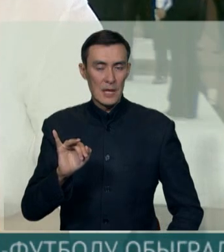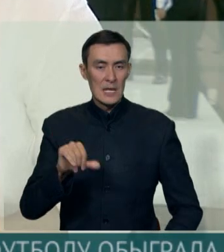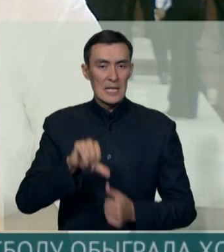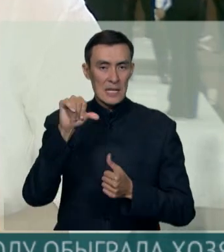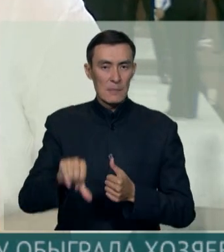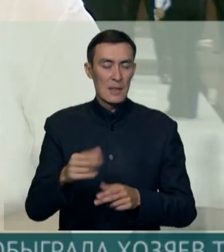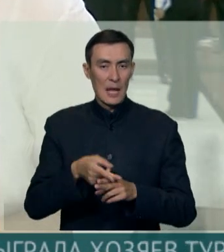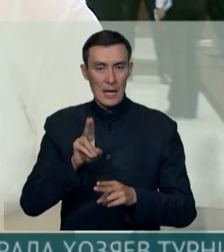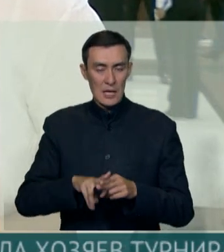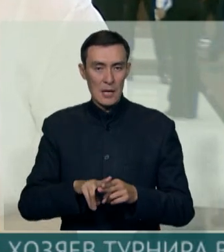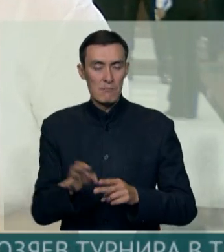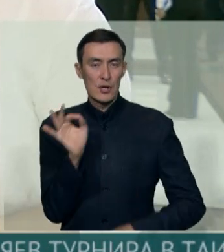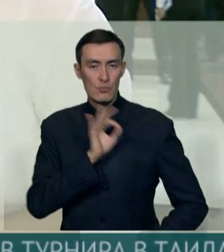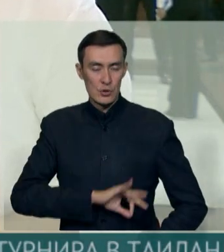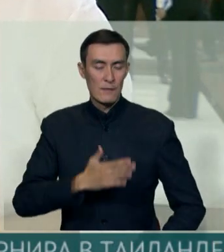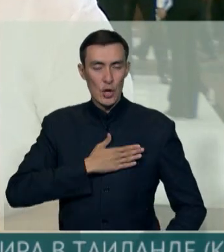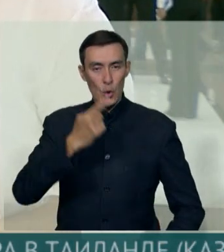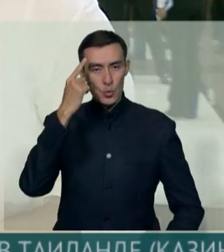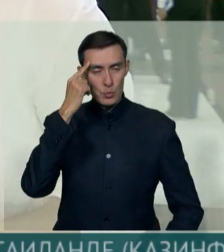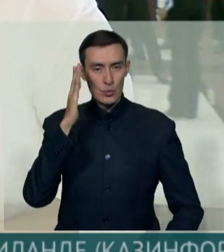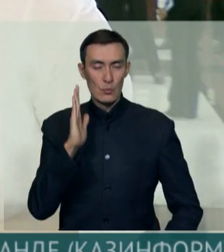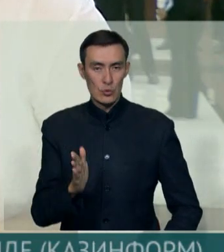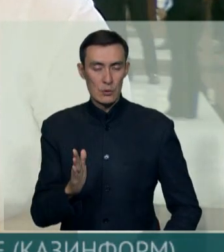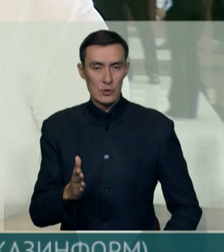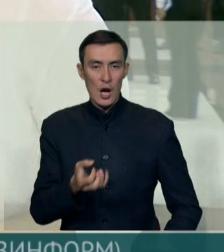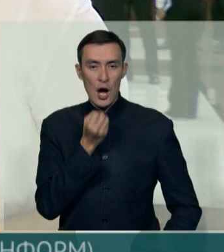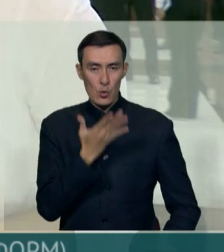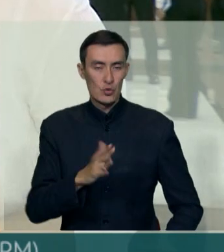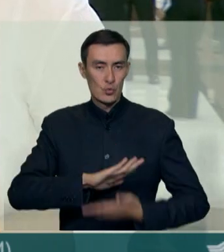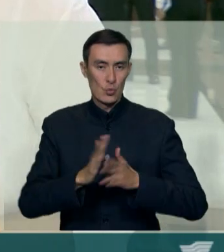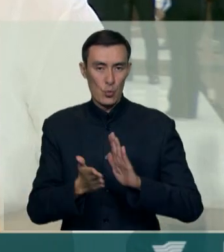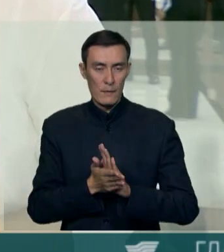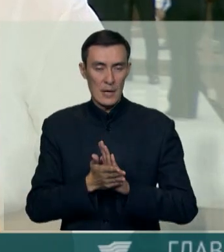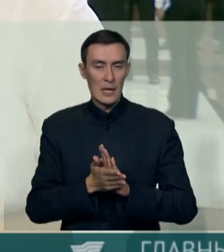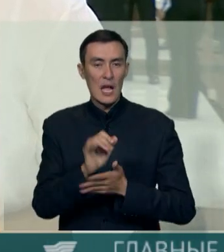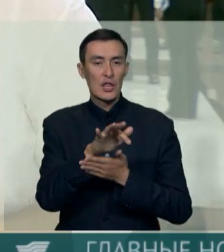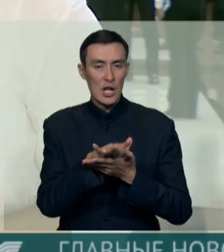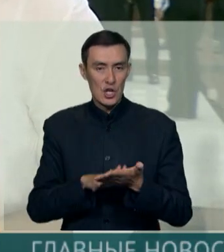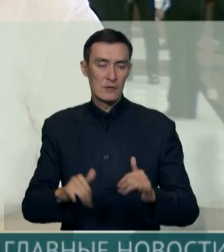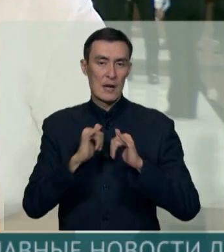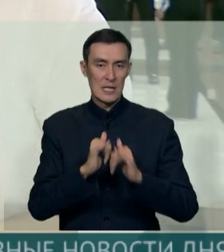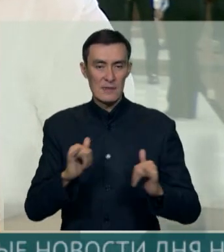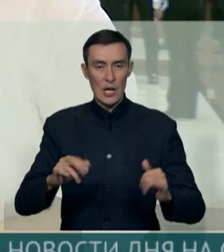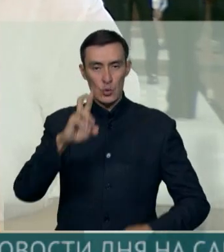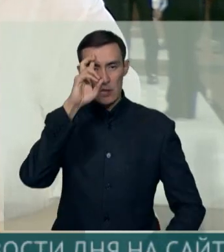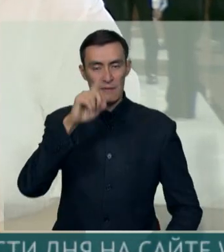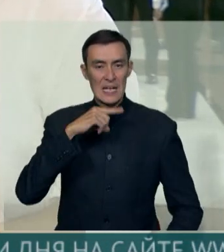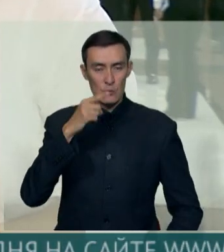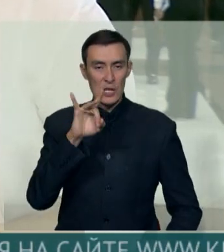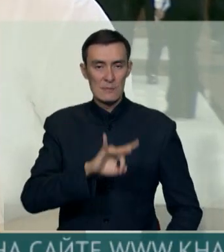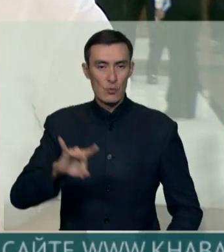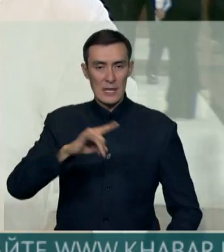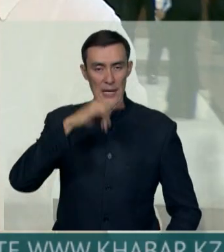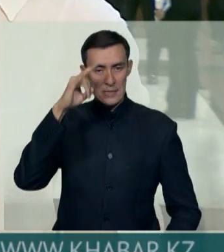именно это такое преимущество, я думаю, создаст очень хорошие условия для дальнейшего развития государственного языка Республики